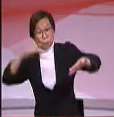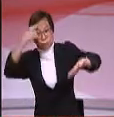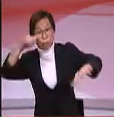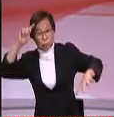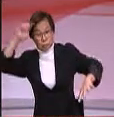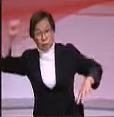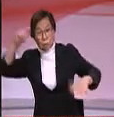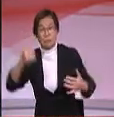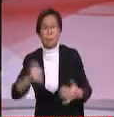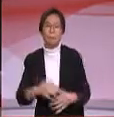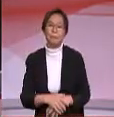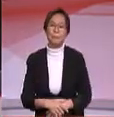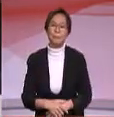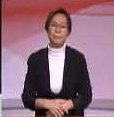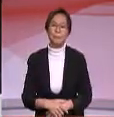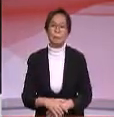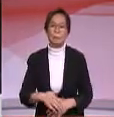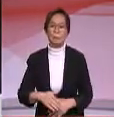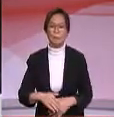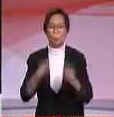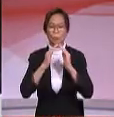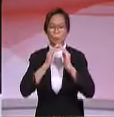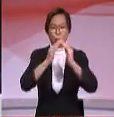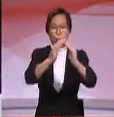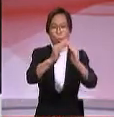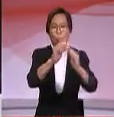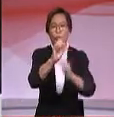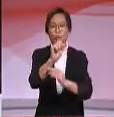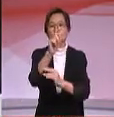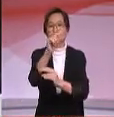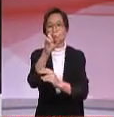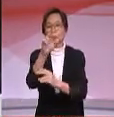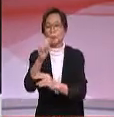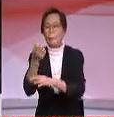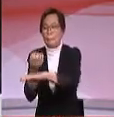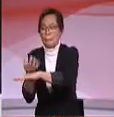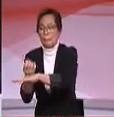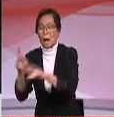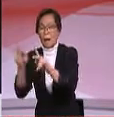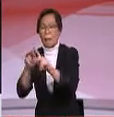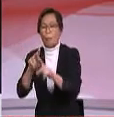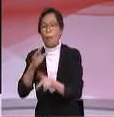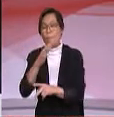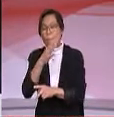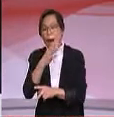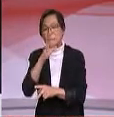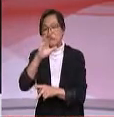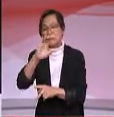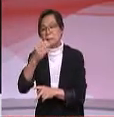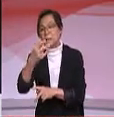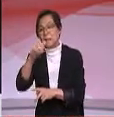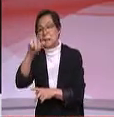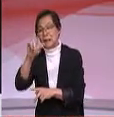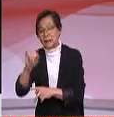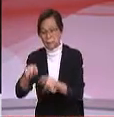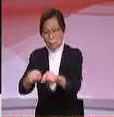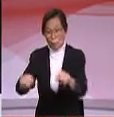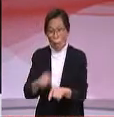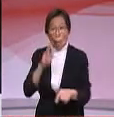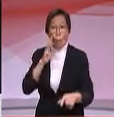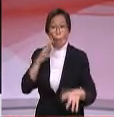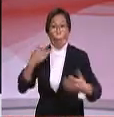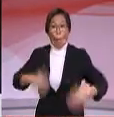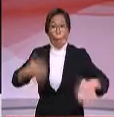waktu ini saya berada di hadapan perumahan Sutera Mas, iaitu di berhampiran dengan Kampung Mak Cili, dan merupakan tempat yang terjejas